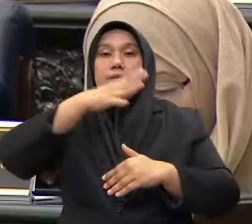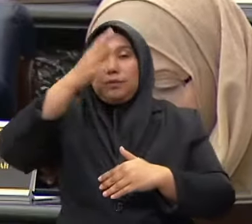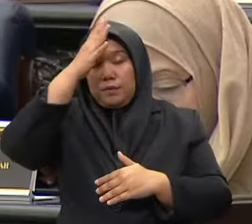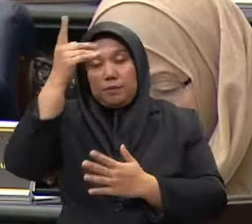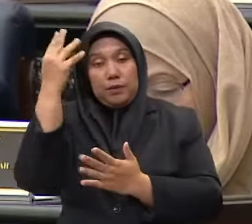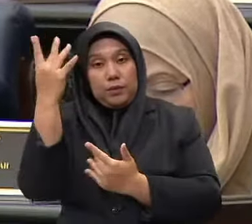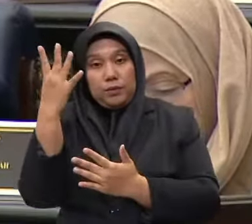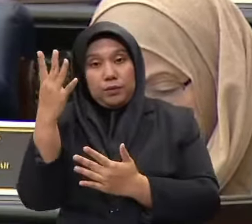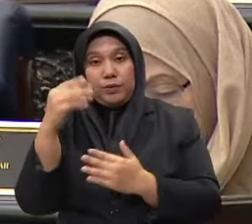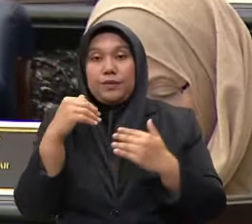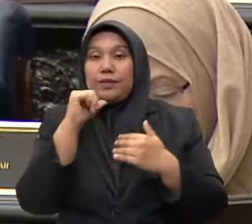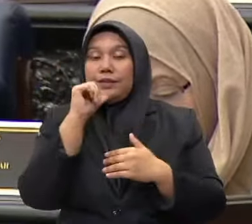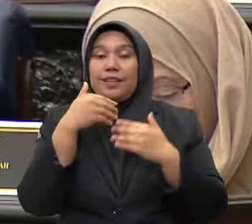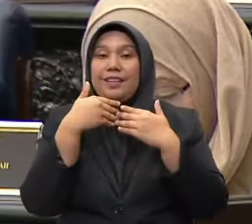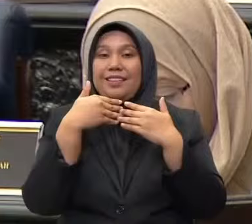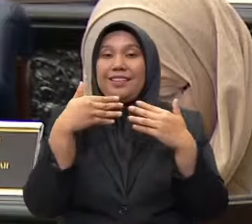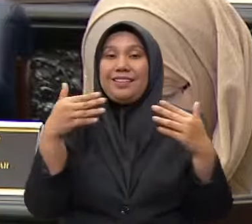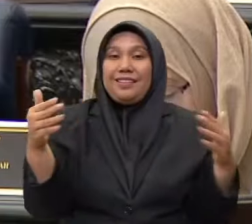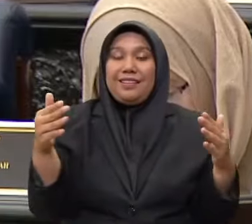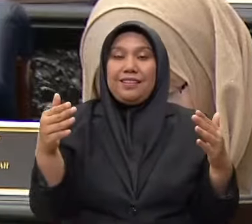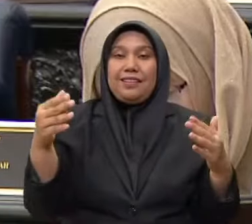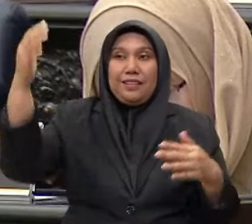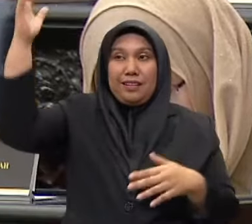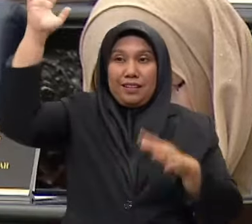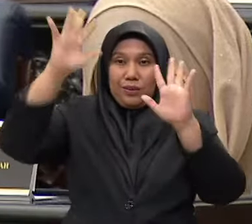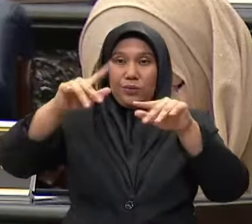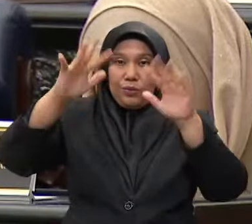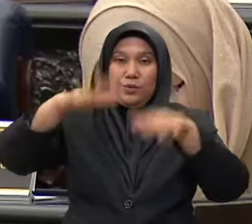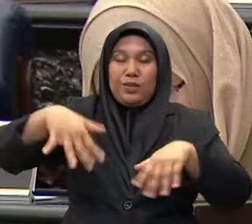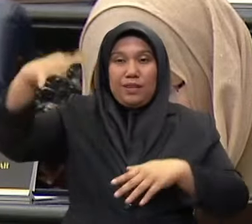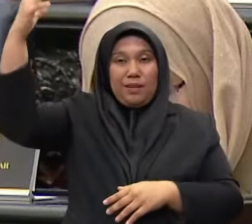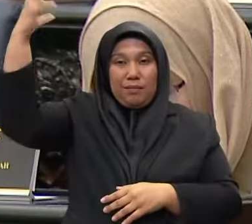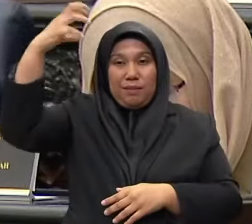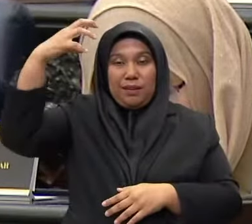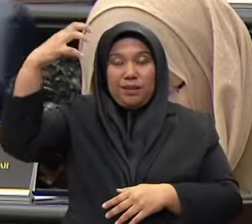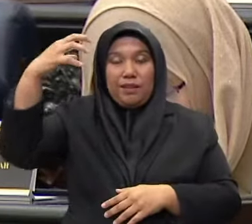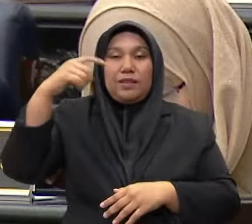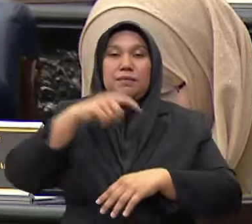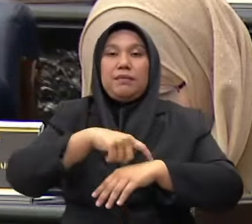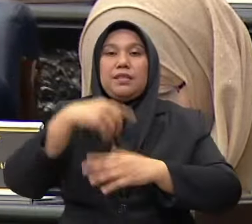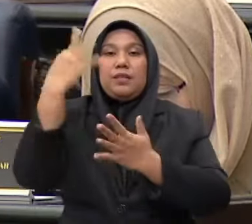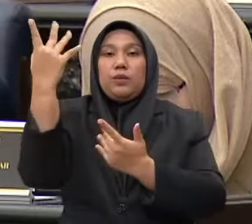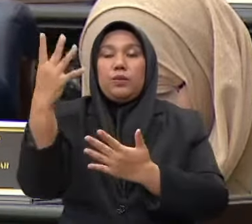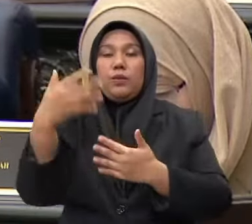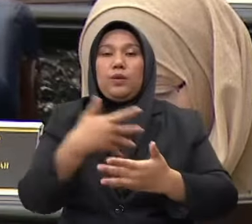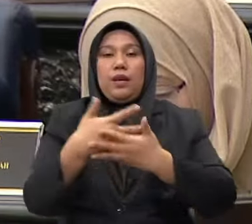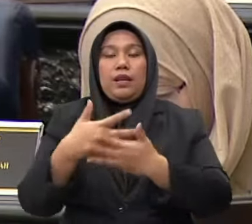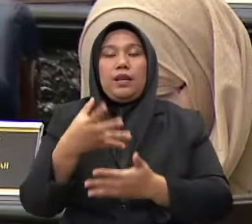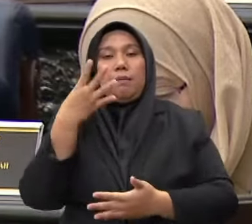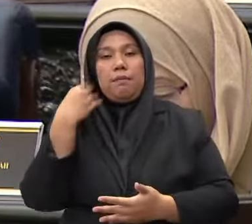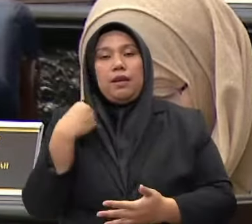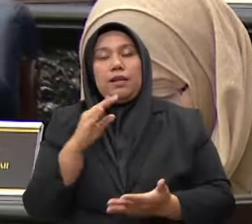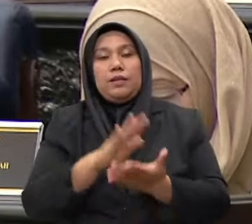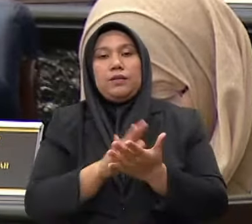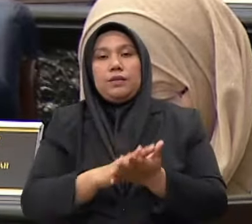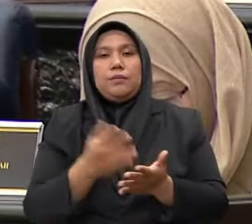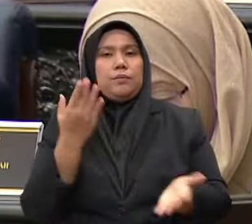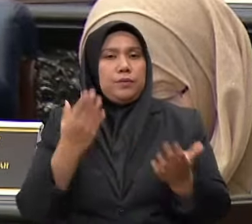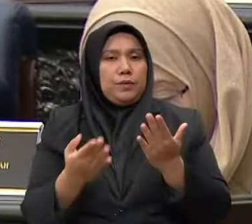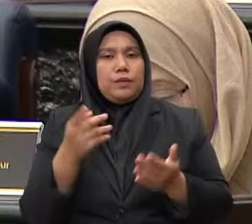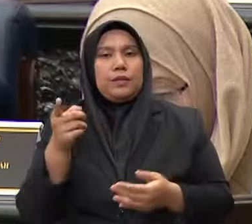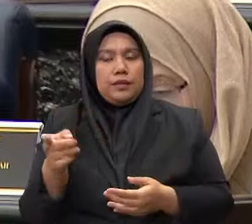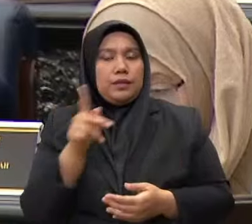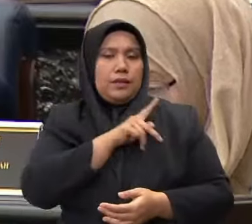panas ataupun hujan ketika menunggu anak mereka balik daripada sekolah ini mungkin satu inisiatif yang boleh dibuat oleh